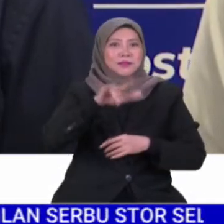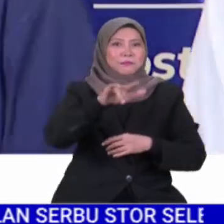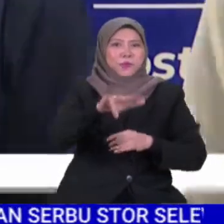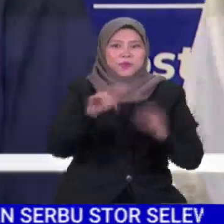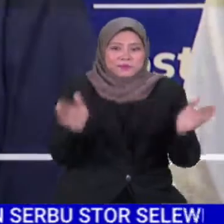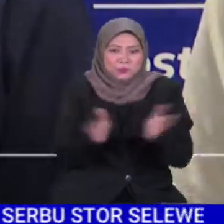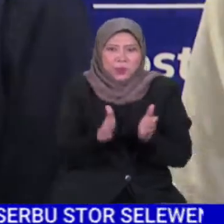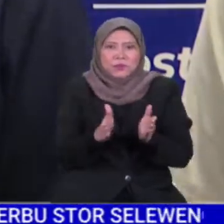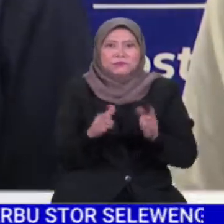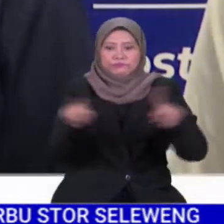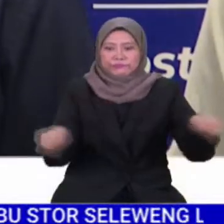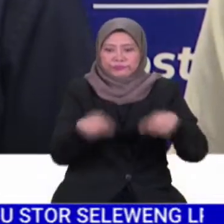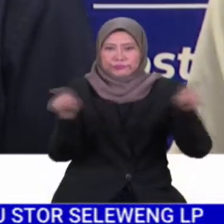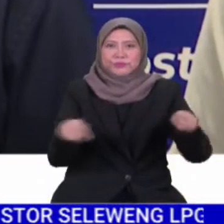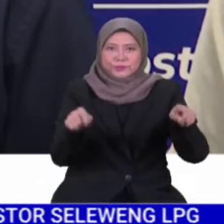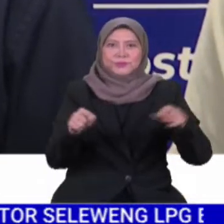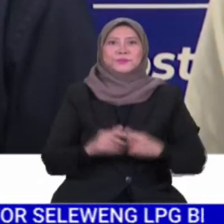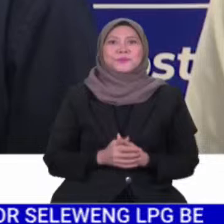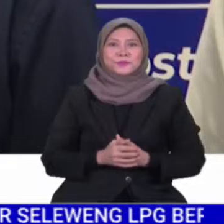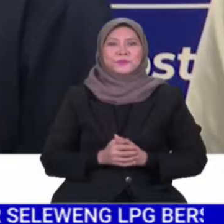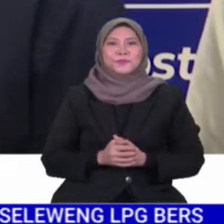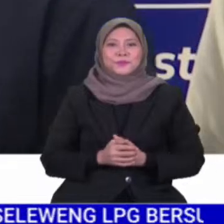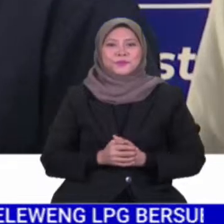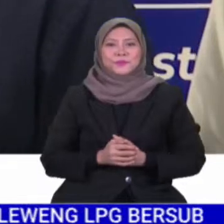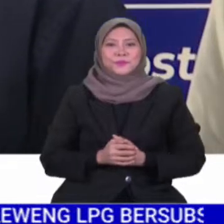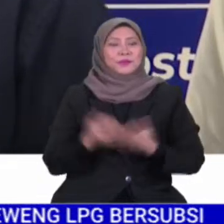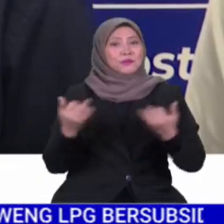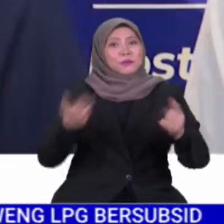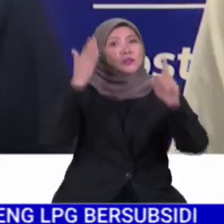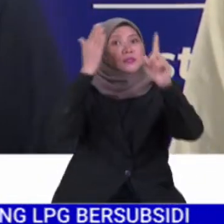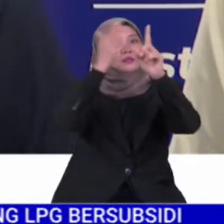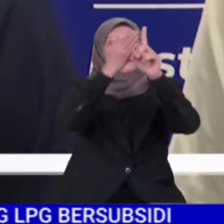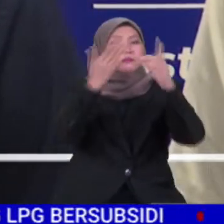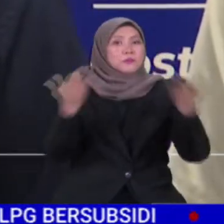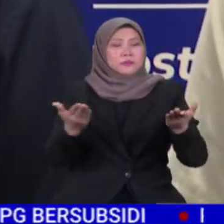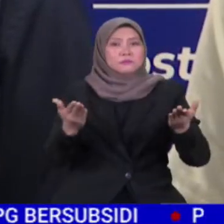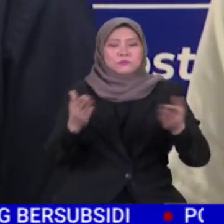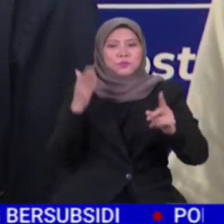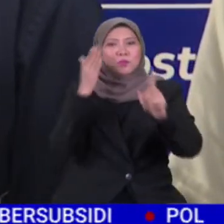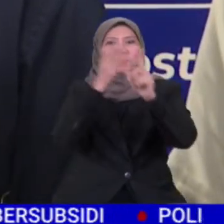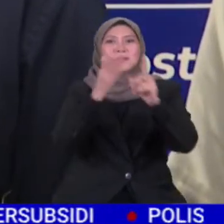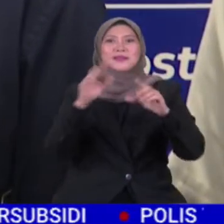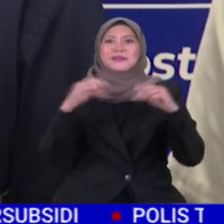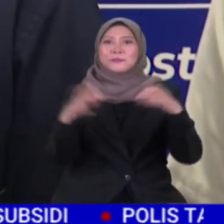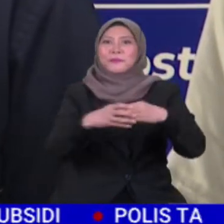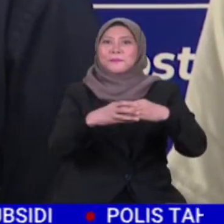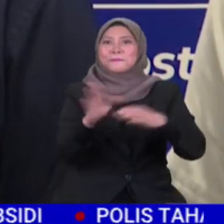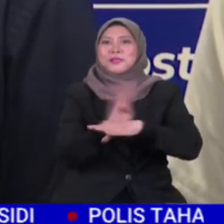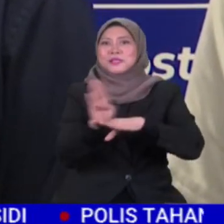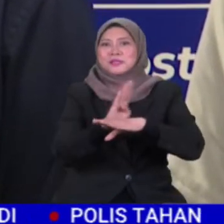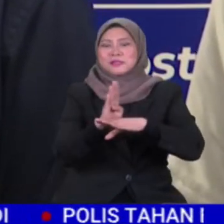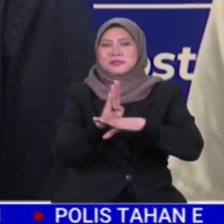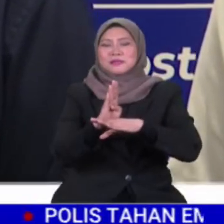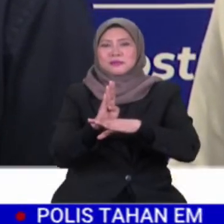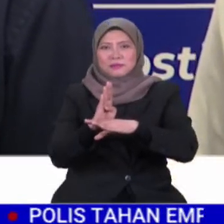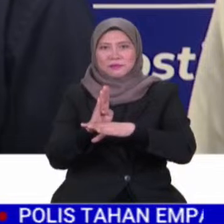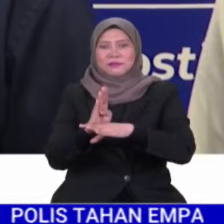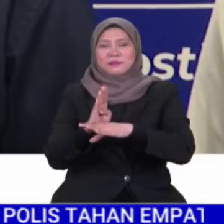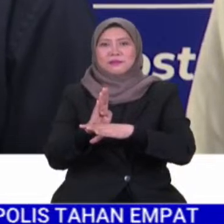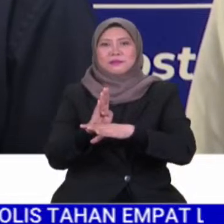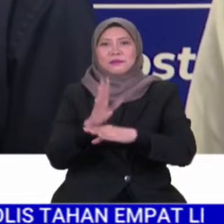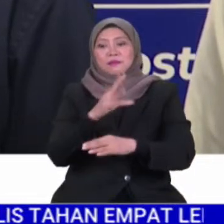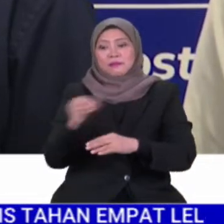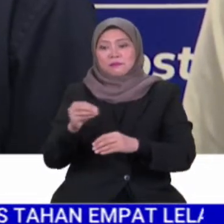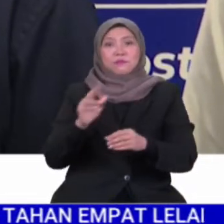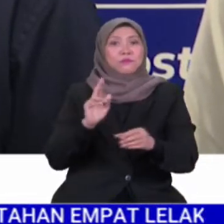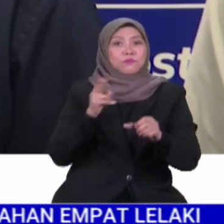Untuk mensasarkan pasaran ataupun kumpulan penumpang bisnes ataupun kelas premium dengan